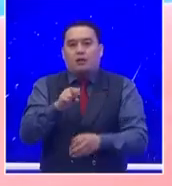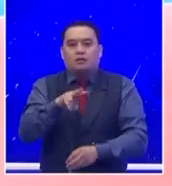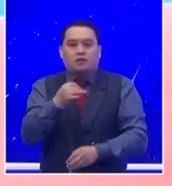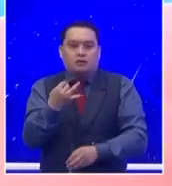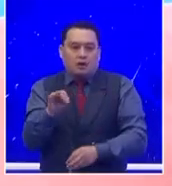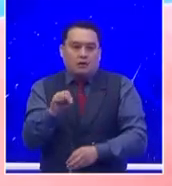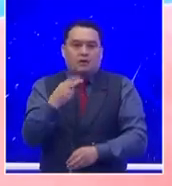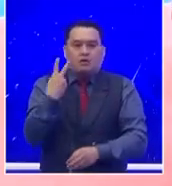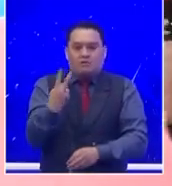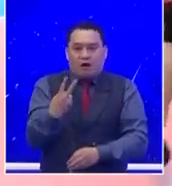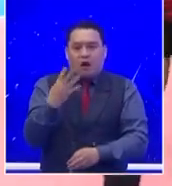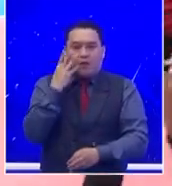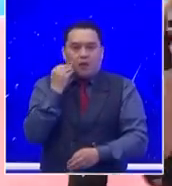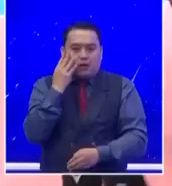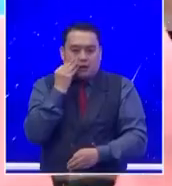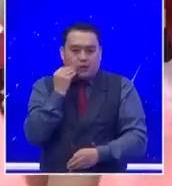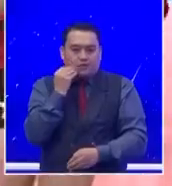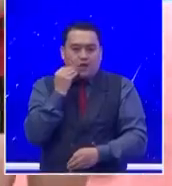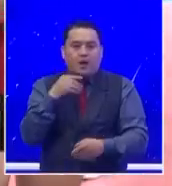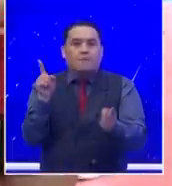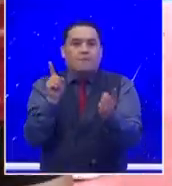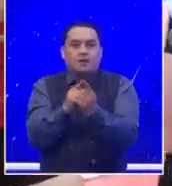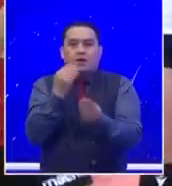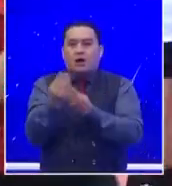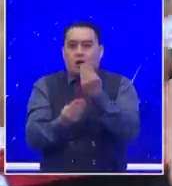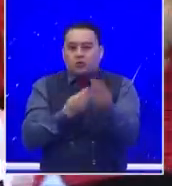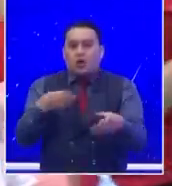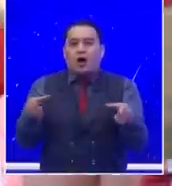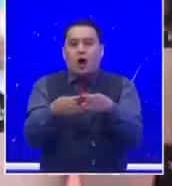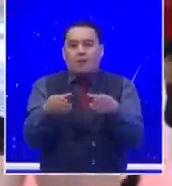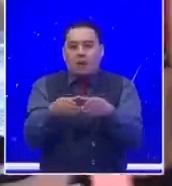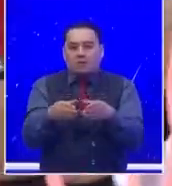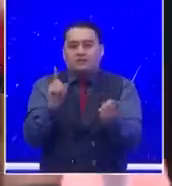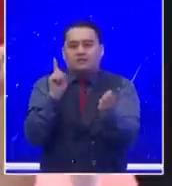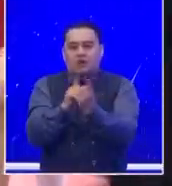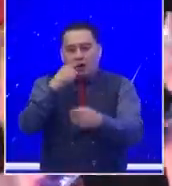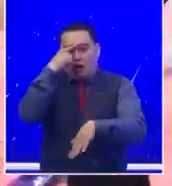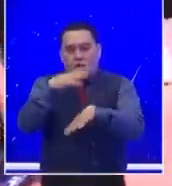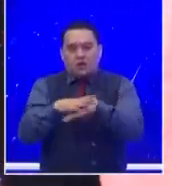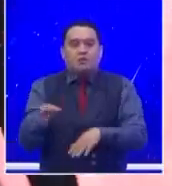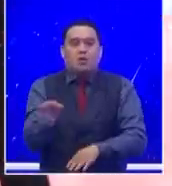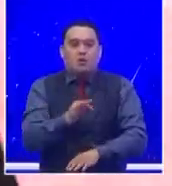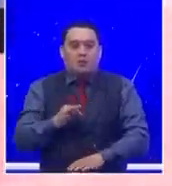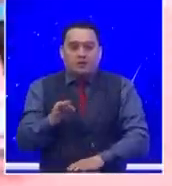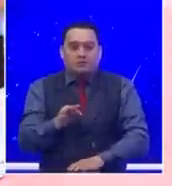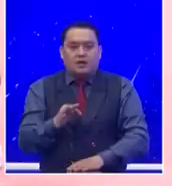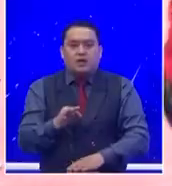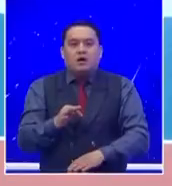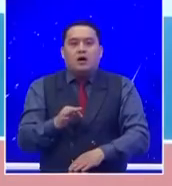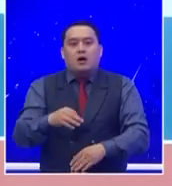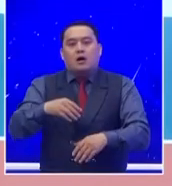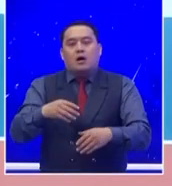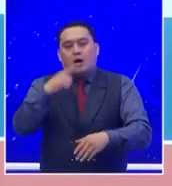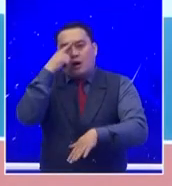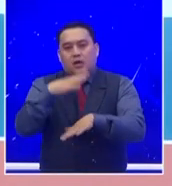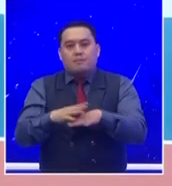алтай алтай 2 и алматы в преддверии игр очередного тура с командой встретился глава региона аманды баталов аким